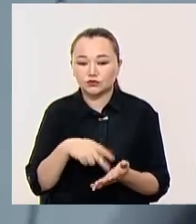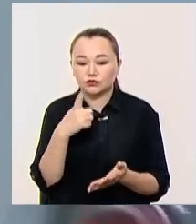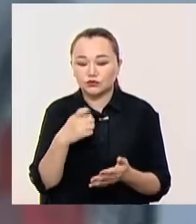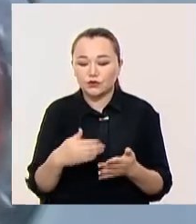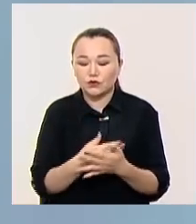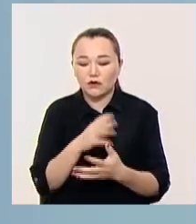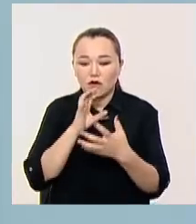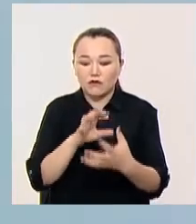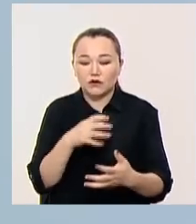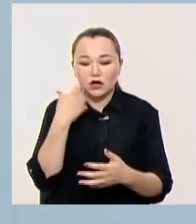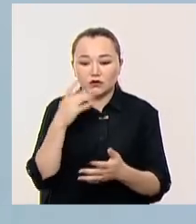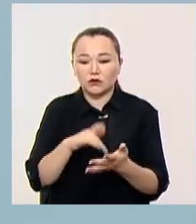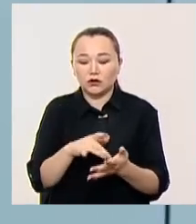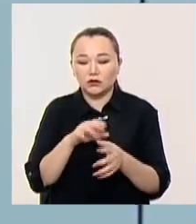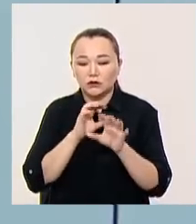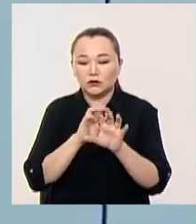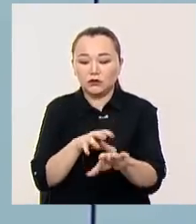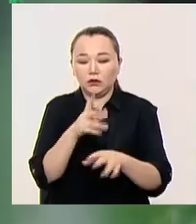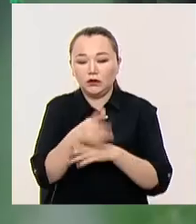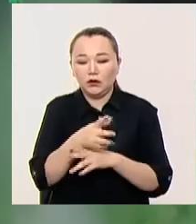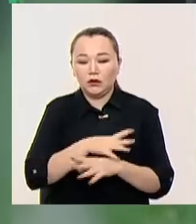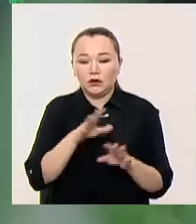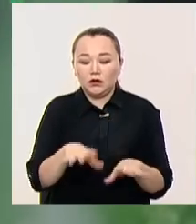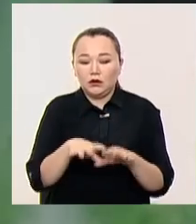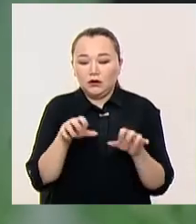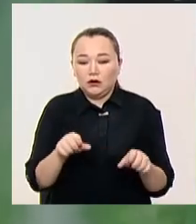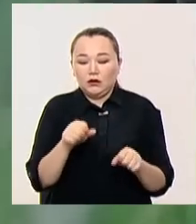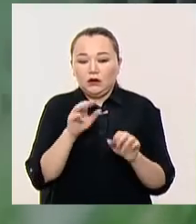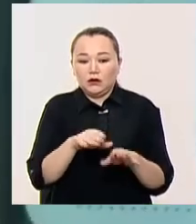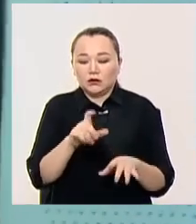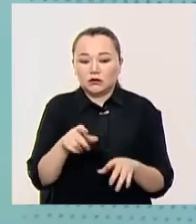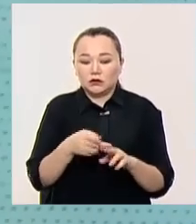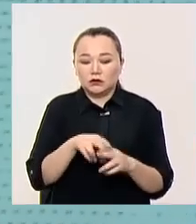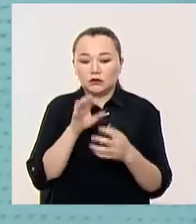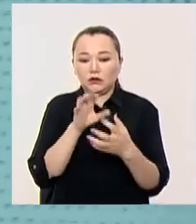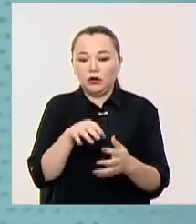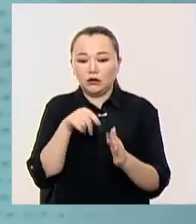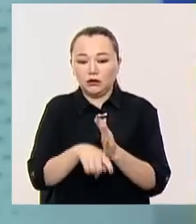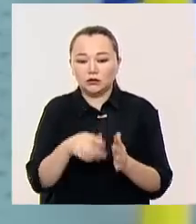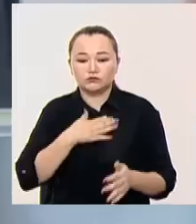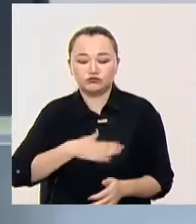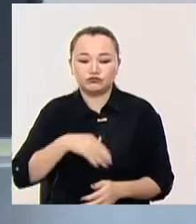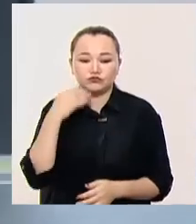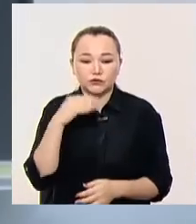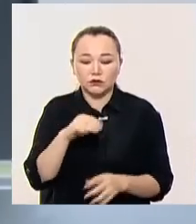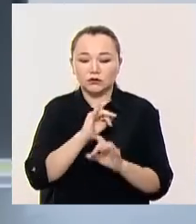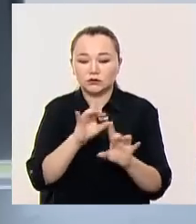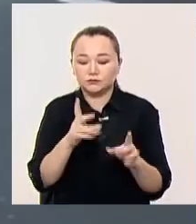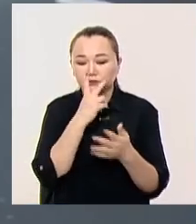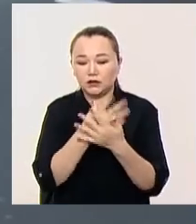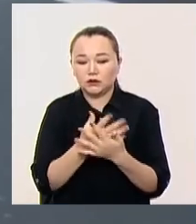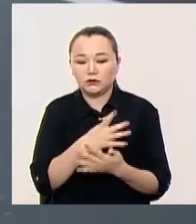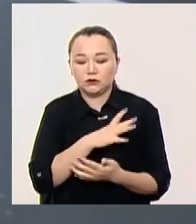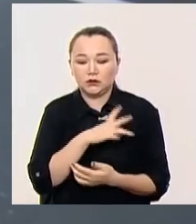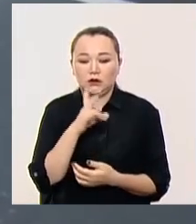автобусты қалаға жеткізген кезде түсірілген видео. Сол кезде жергілікті билік өкілдері тұрғындарға бұл қоғамдық көліктерді жайлы, сапалы деп сүйіншілеп тұрып көрсеткен